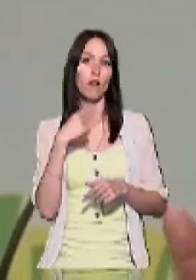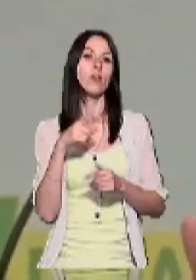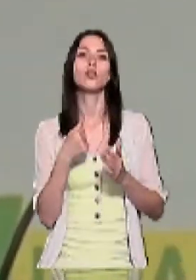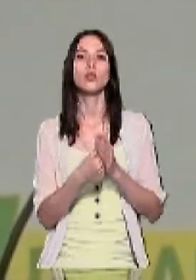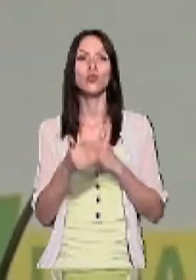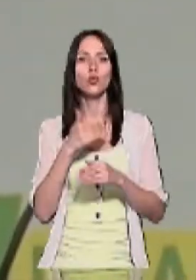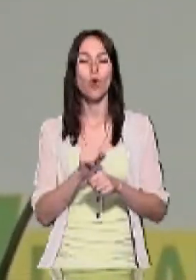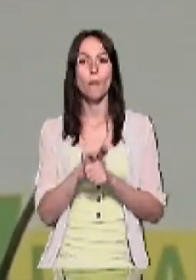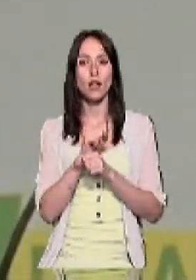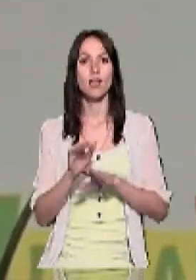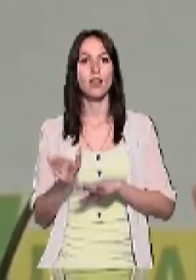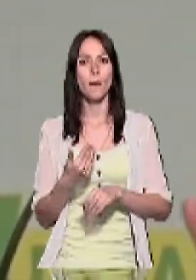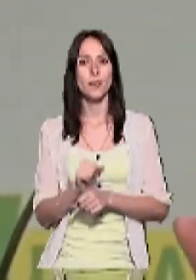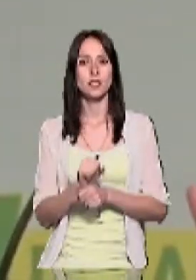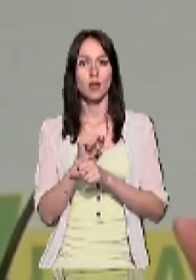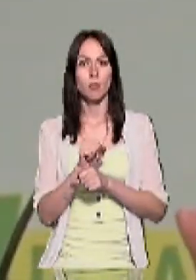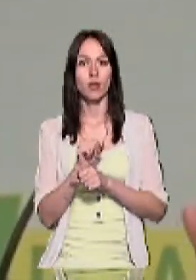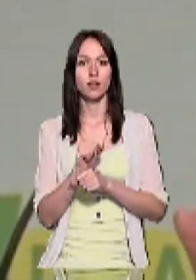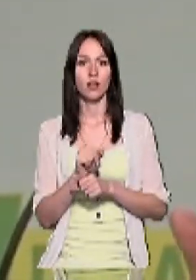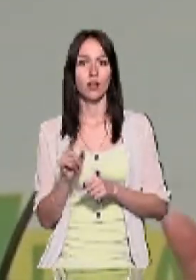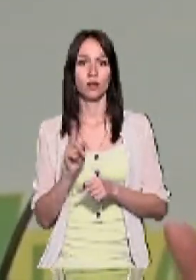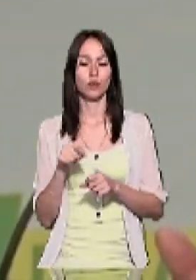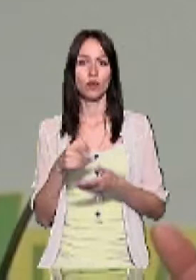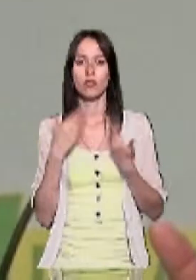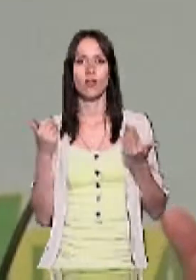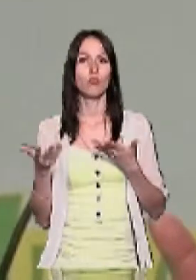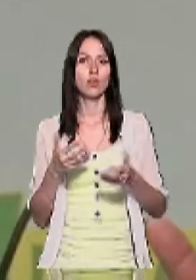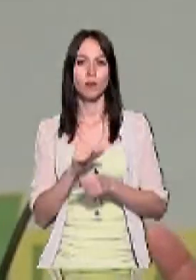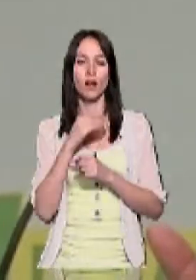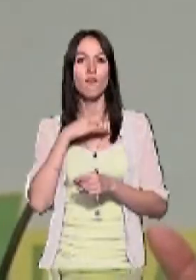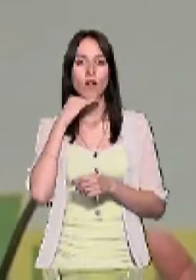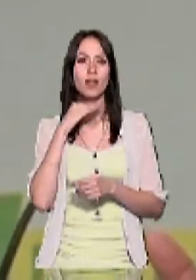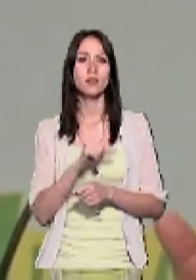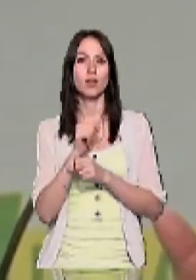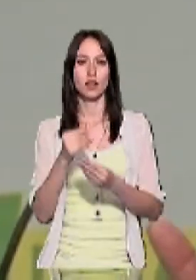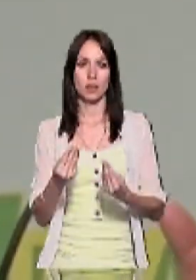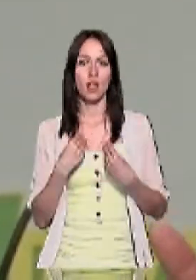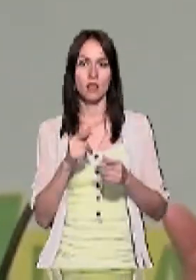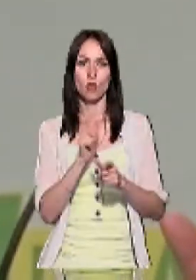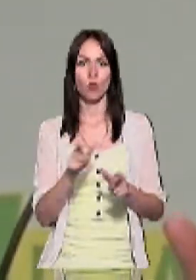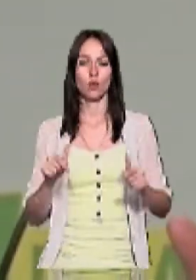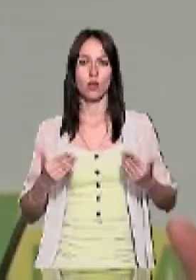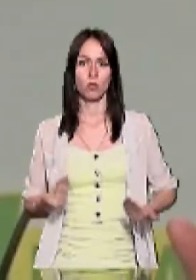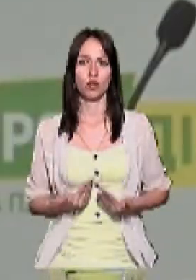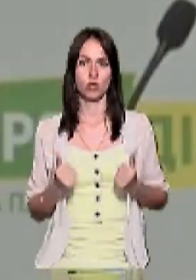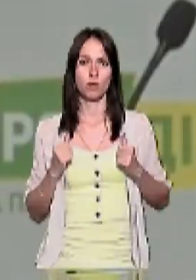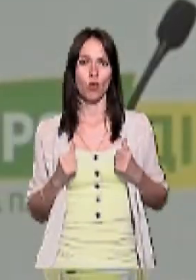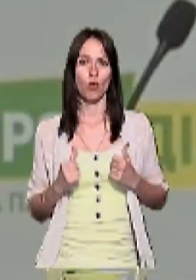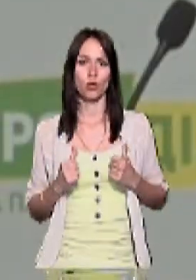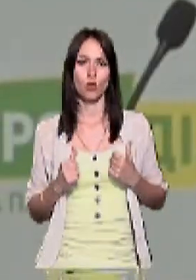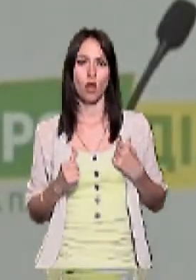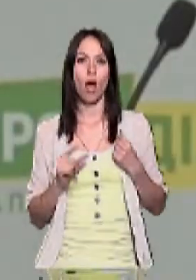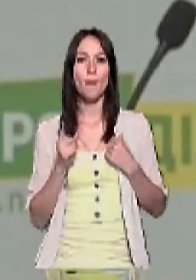ви після Майдану, туди-сюди, немає вже ніяких Майданів, досить Майданів, дайте людям жити спокійно.